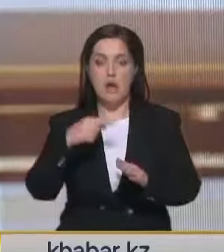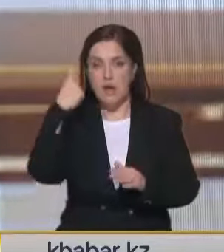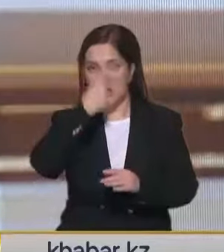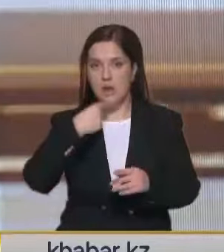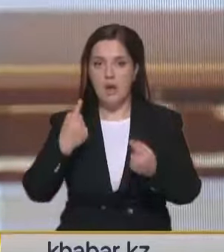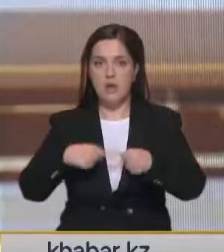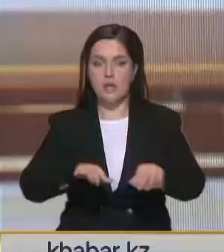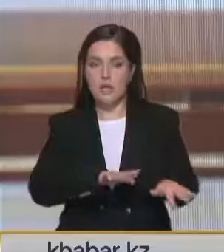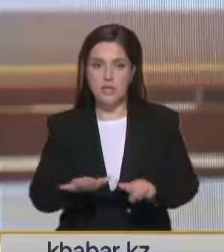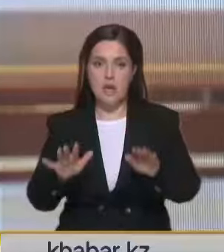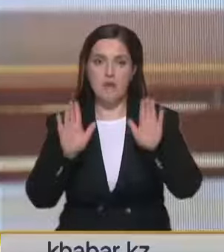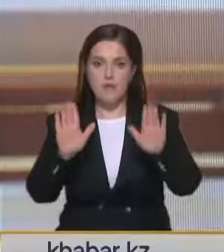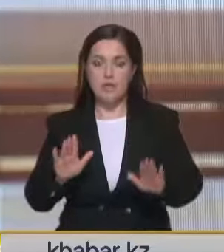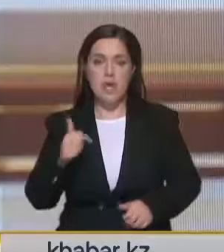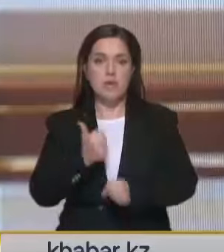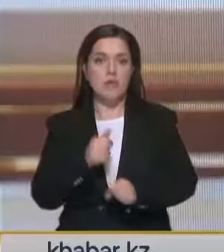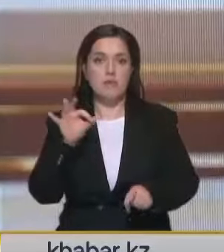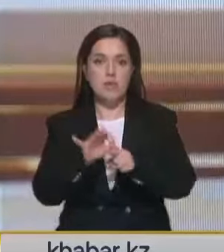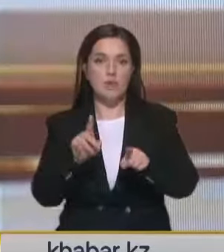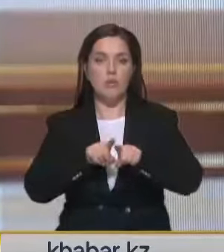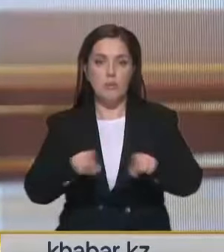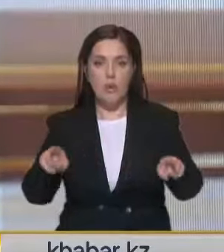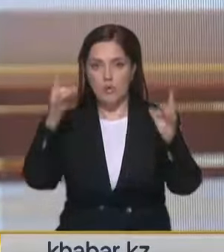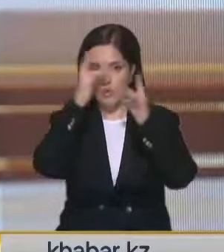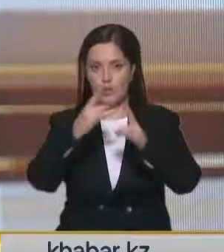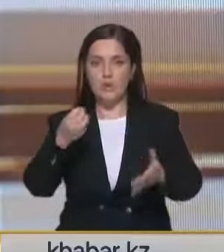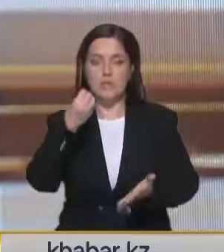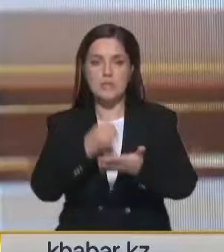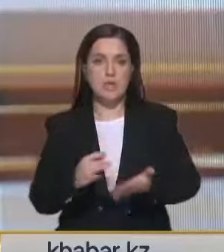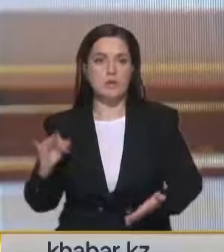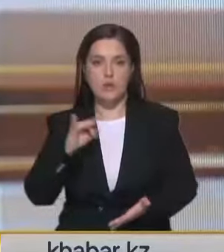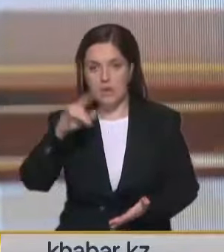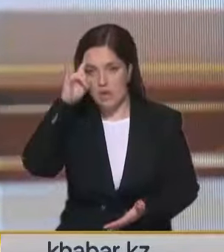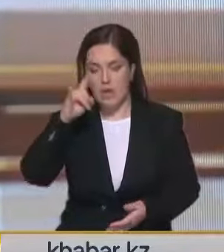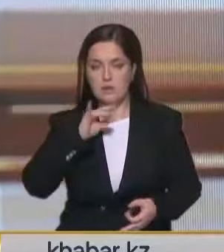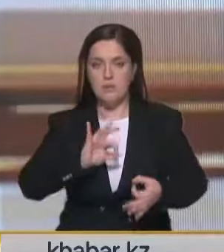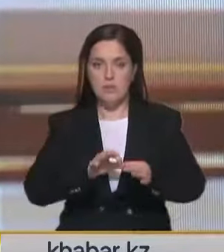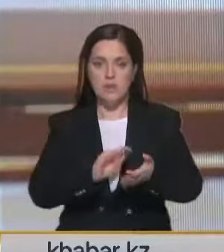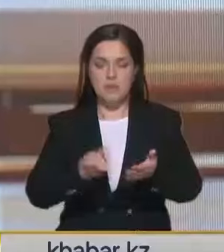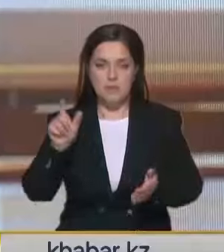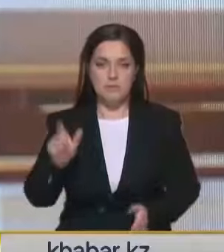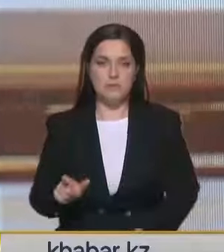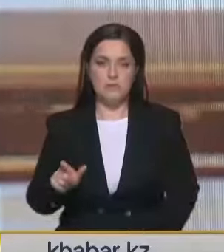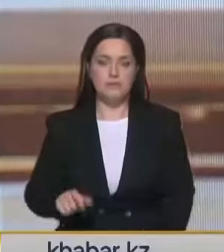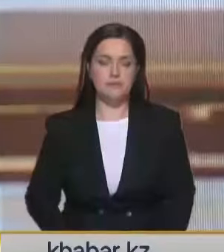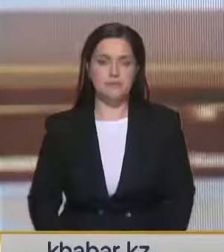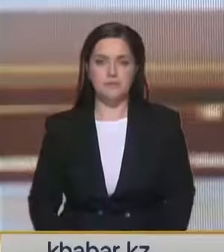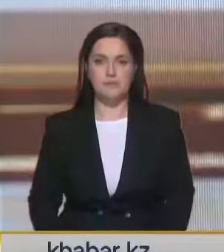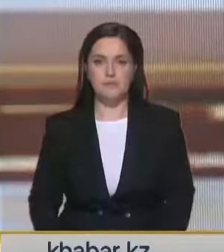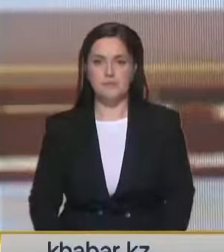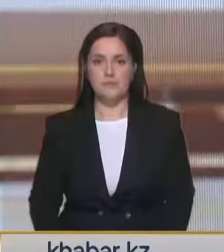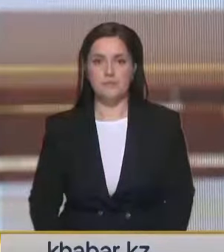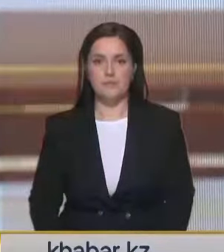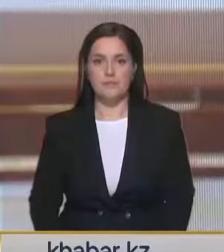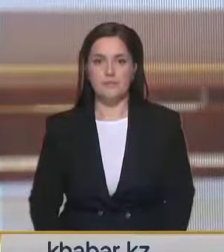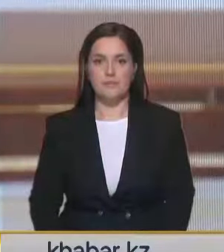отметили организаторы выставки, ее главная цель – популяризация культурных ценностей и истории Казахстана. Подробности расскажет наш корреспондент Григорий